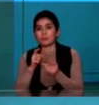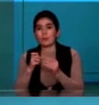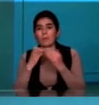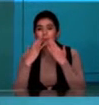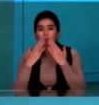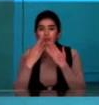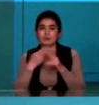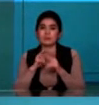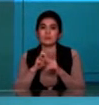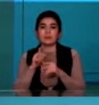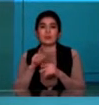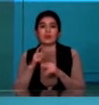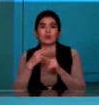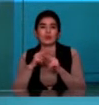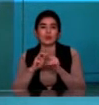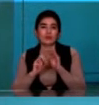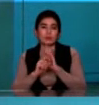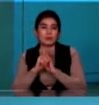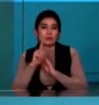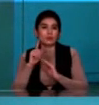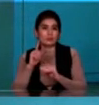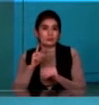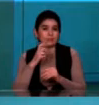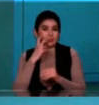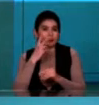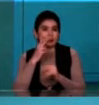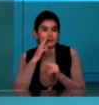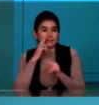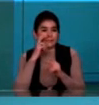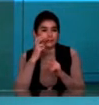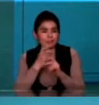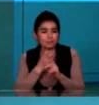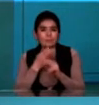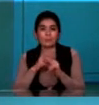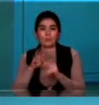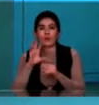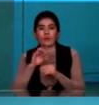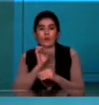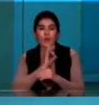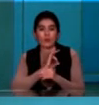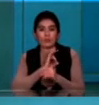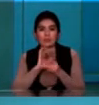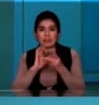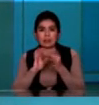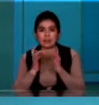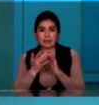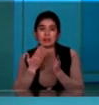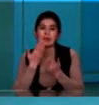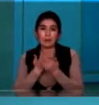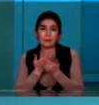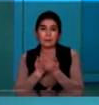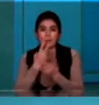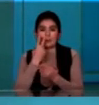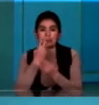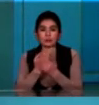прочитывать. И станет скучной для просмотра любых пользователей в интернете. Например,